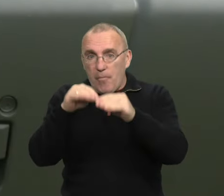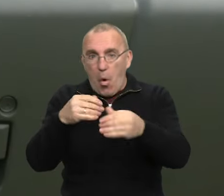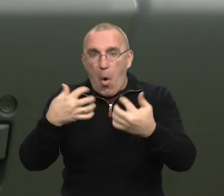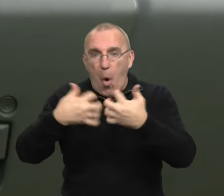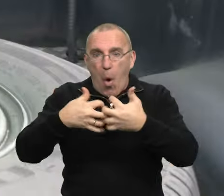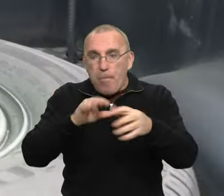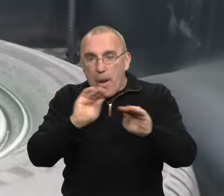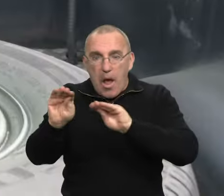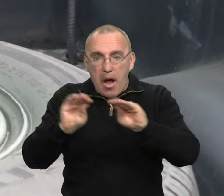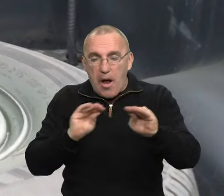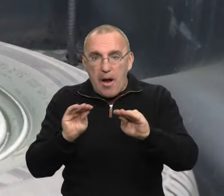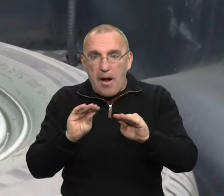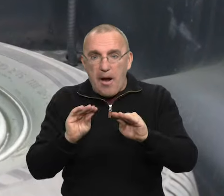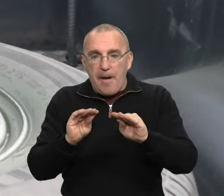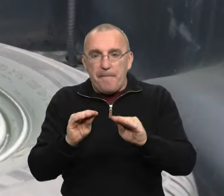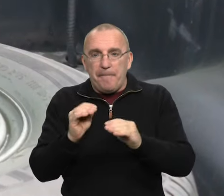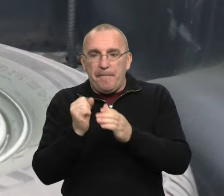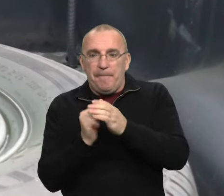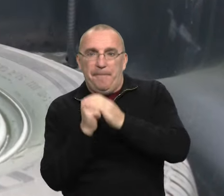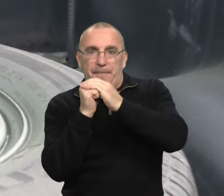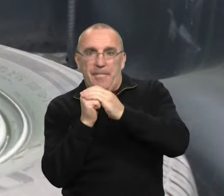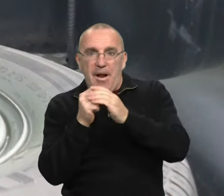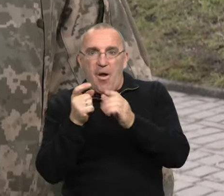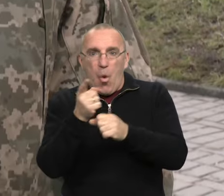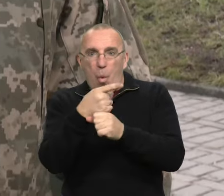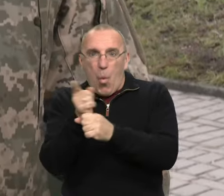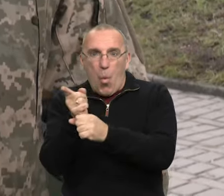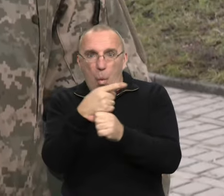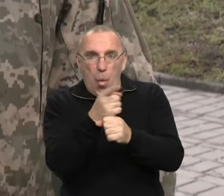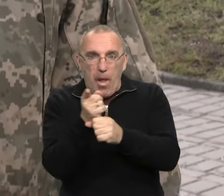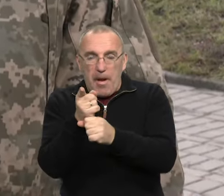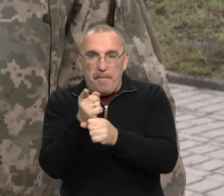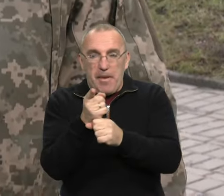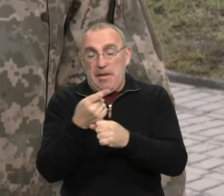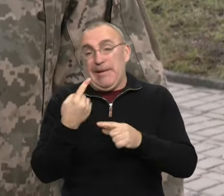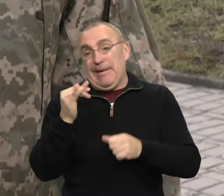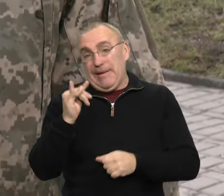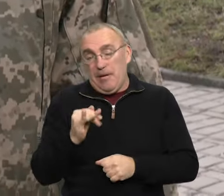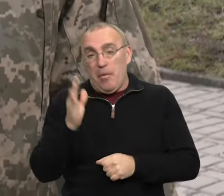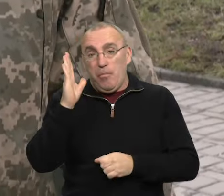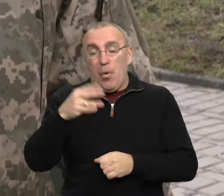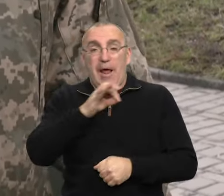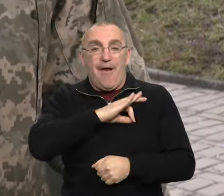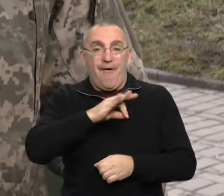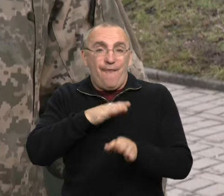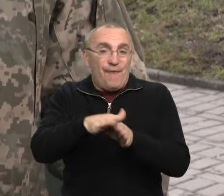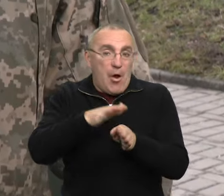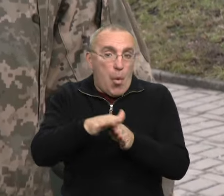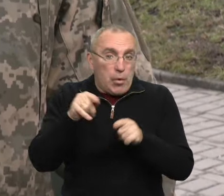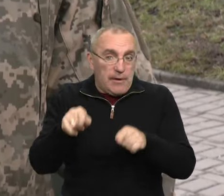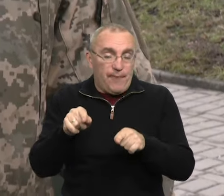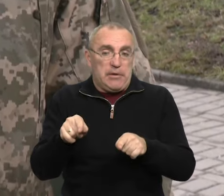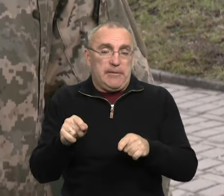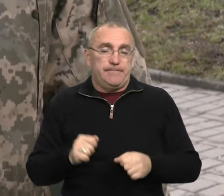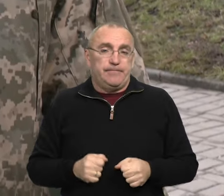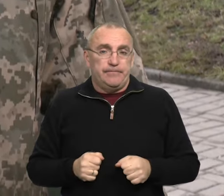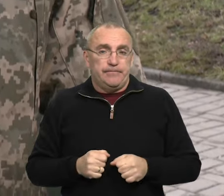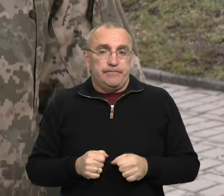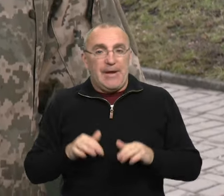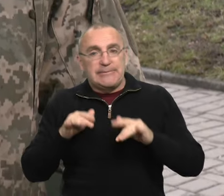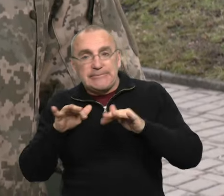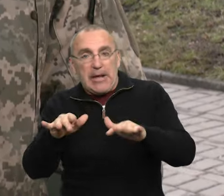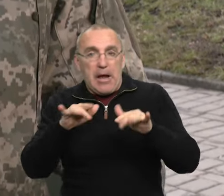обладнання підставка під кулемет під крупно калібрний і буде виконувати ее